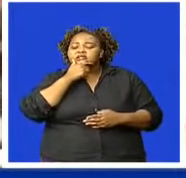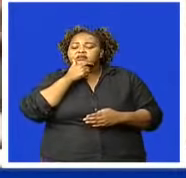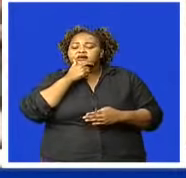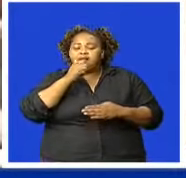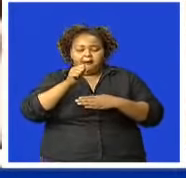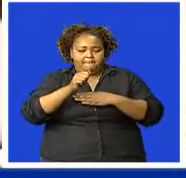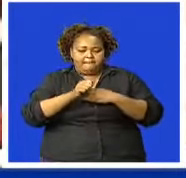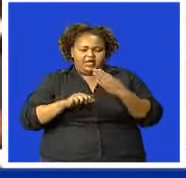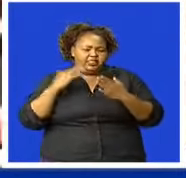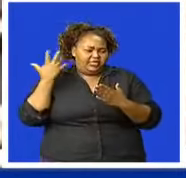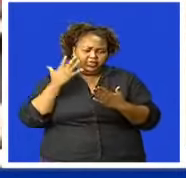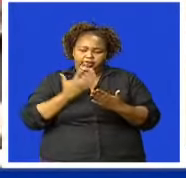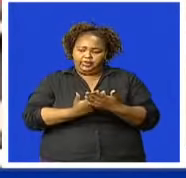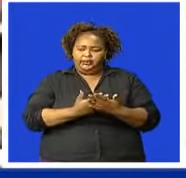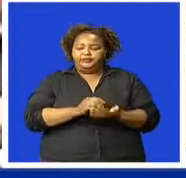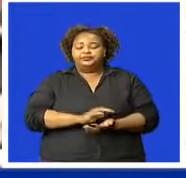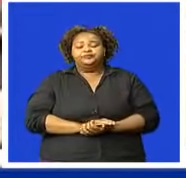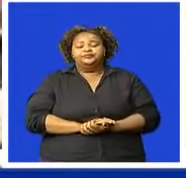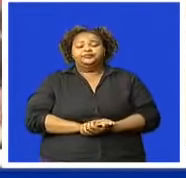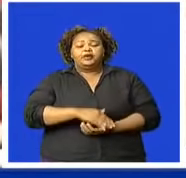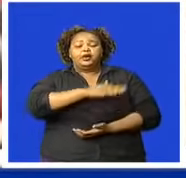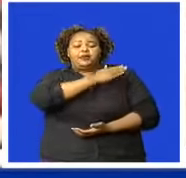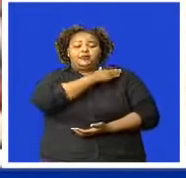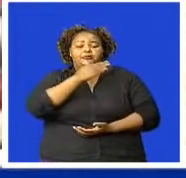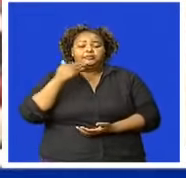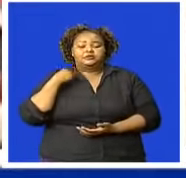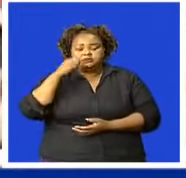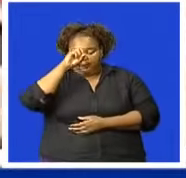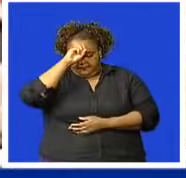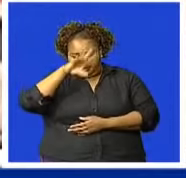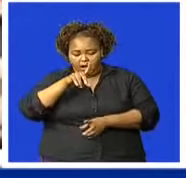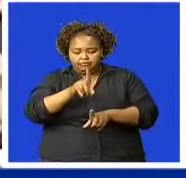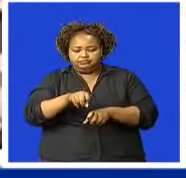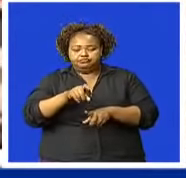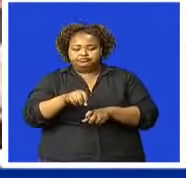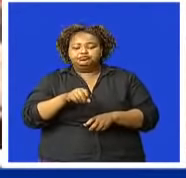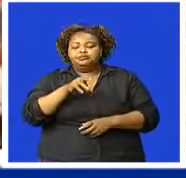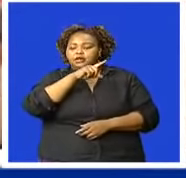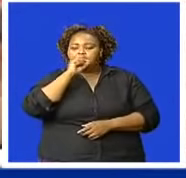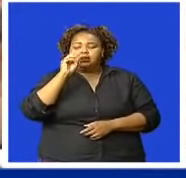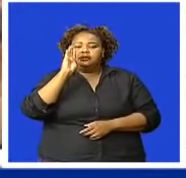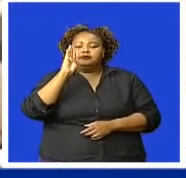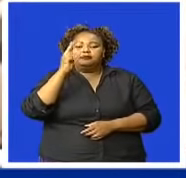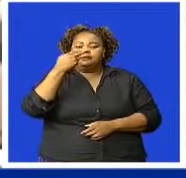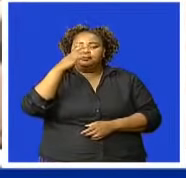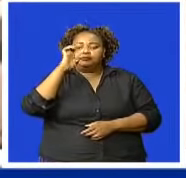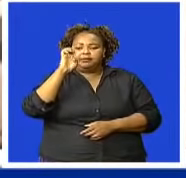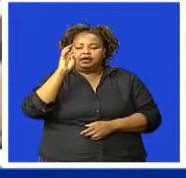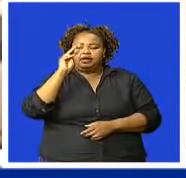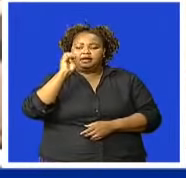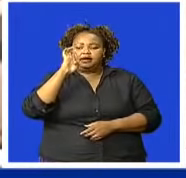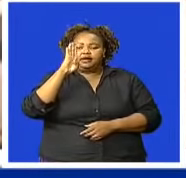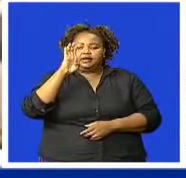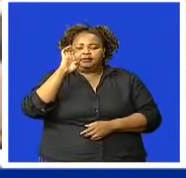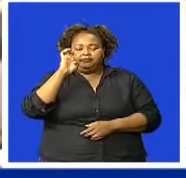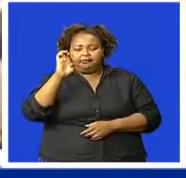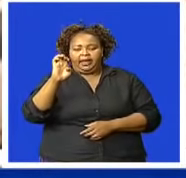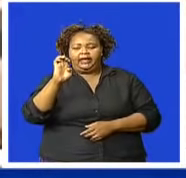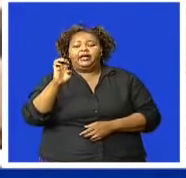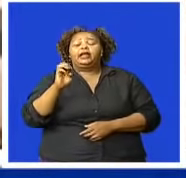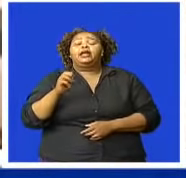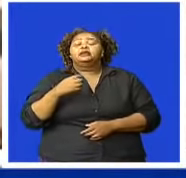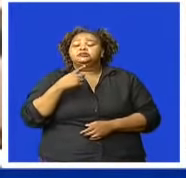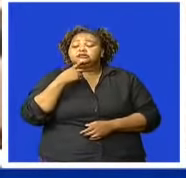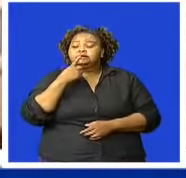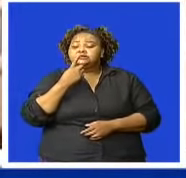kulandela ukuthi indvuna yelitiko letemcebo waphansi Peter Bembe ivete ngelisonto ukuthi gasolina usendleleni